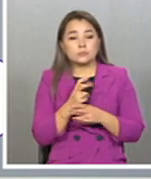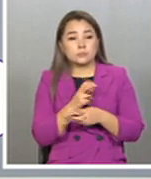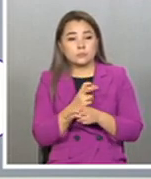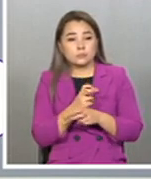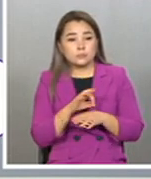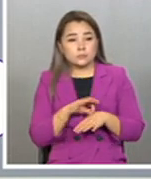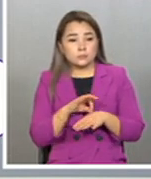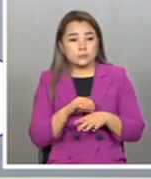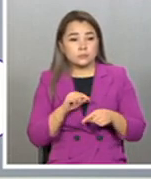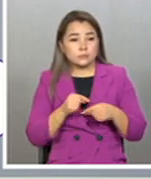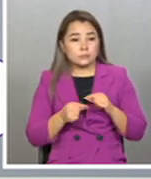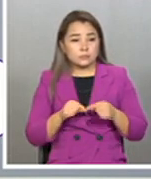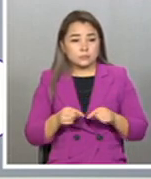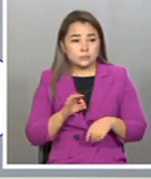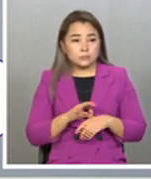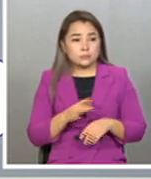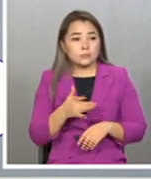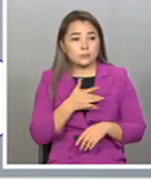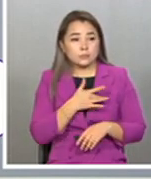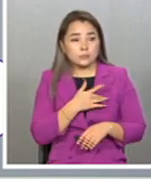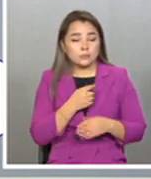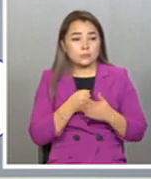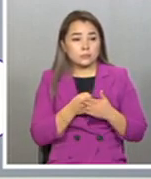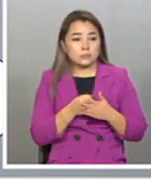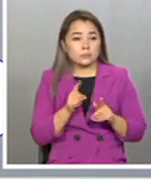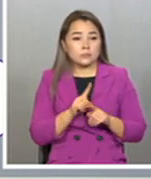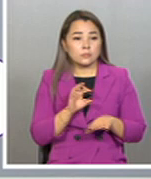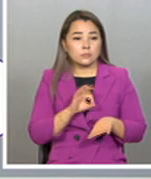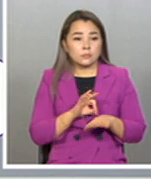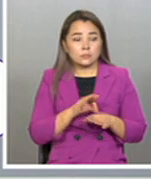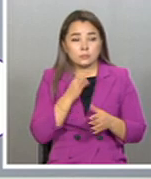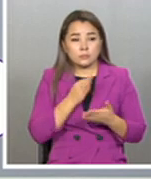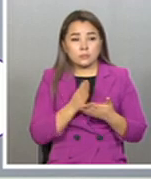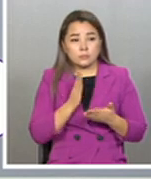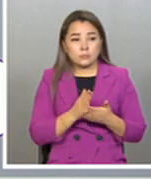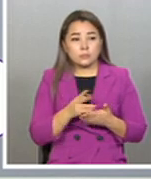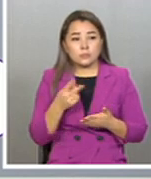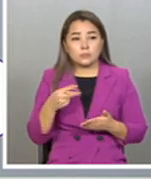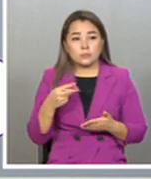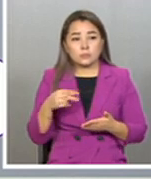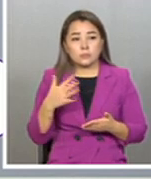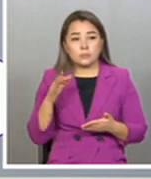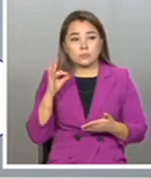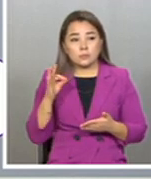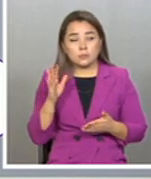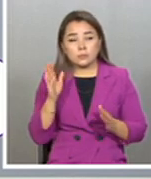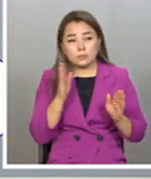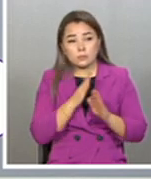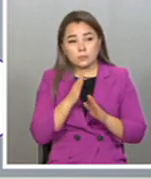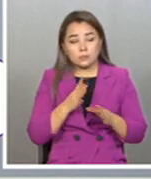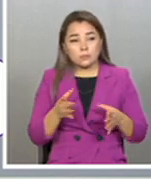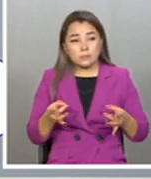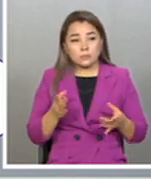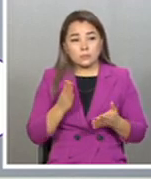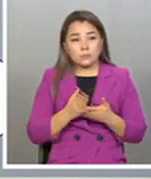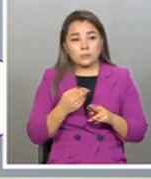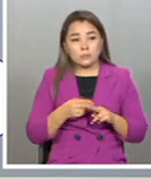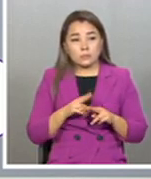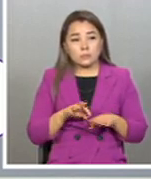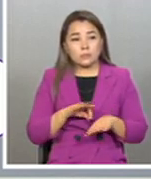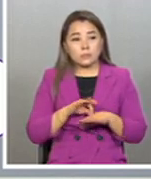мүмкін және жүрек қан тамыры ауруларына әкелуі мүмкін. 25 градус ауа ылғалдылығы болса, теріден жылу